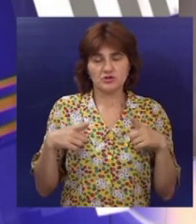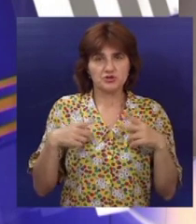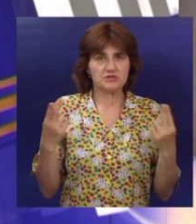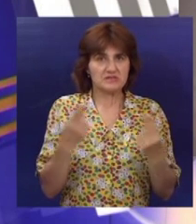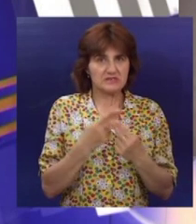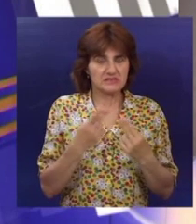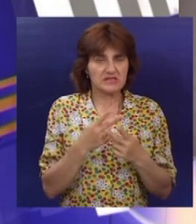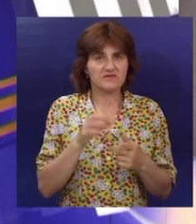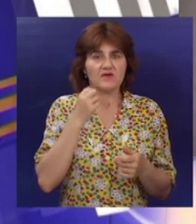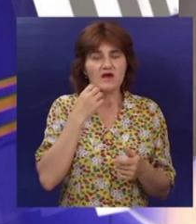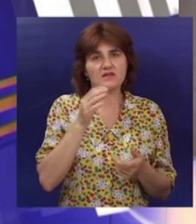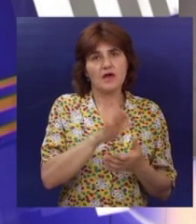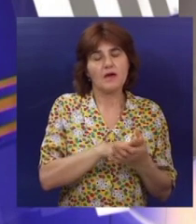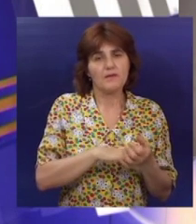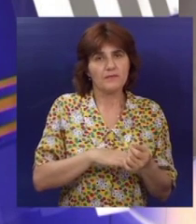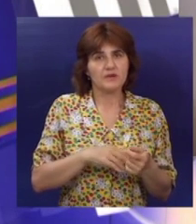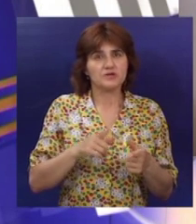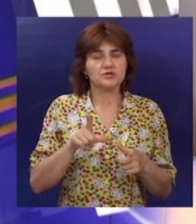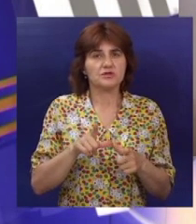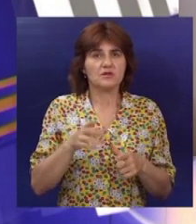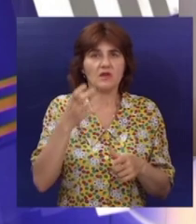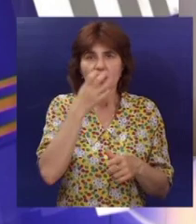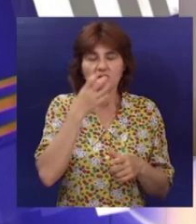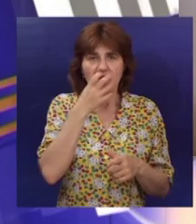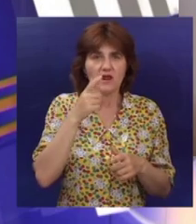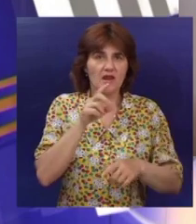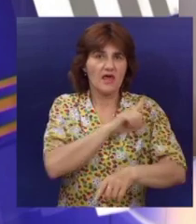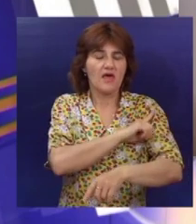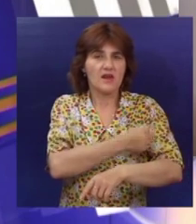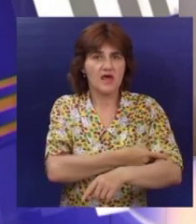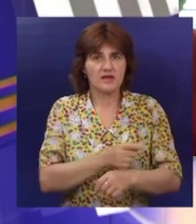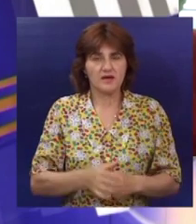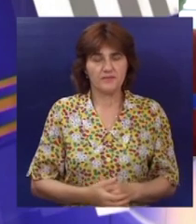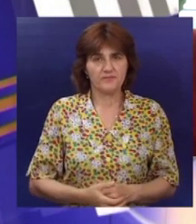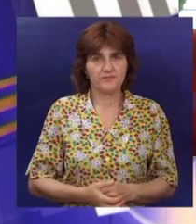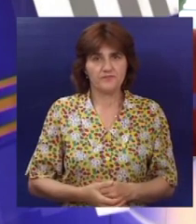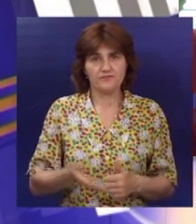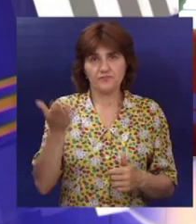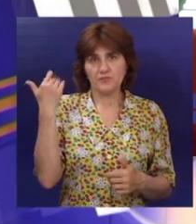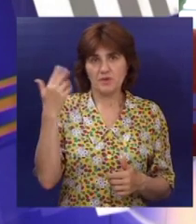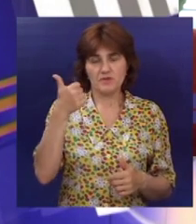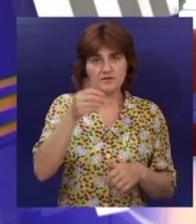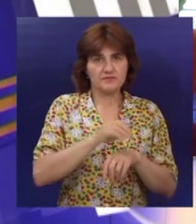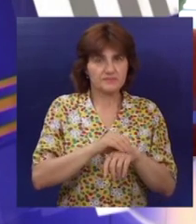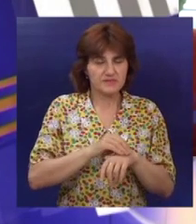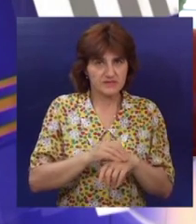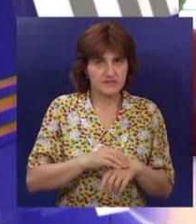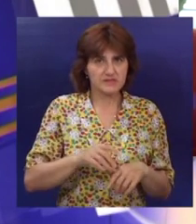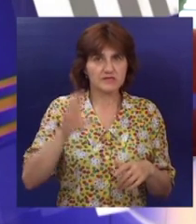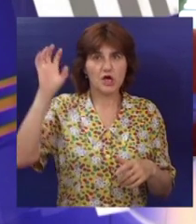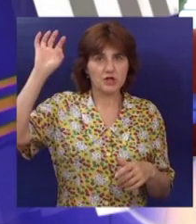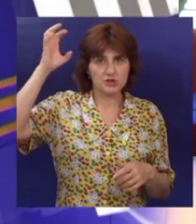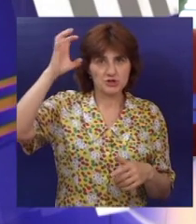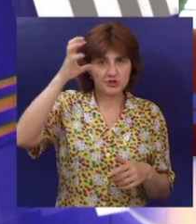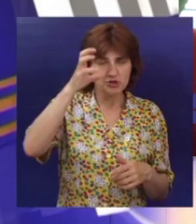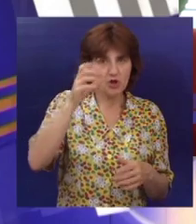očekuju i sredstva za realizaciju projekta korišćenja geotermalne energije. Od početka juna meseca